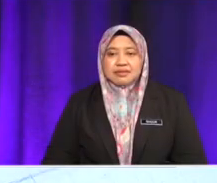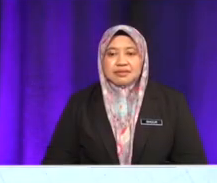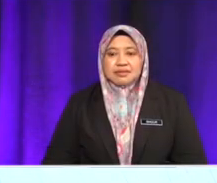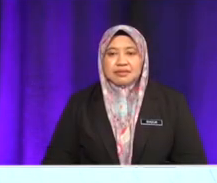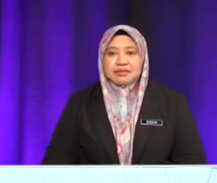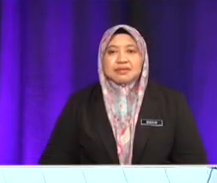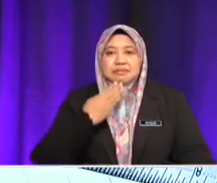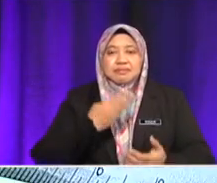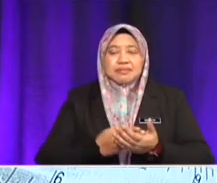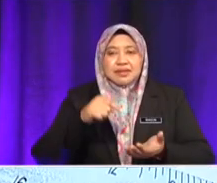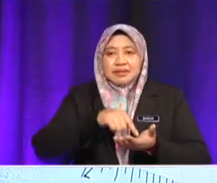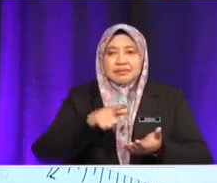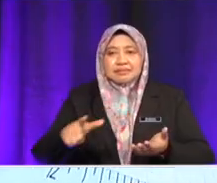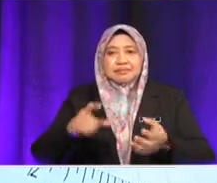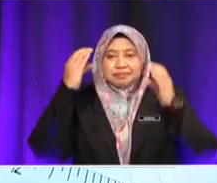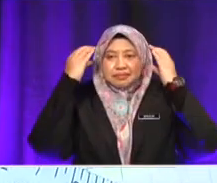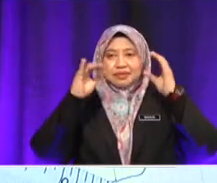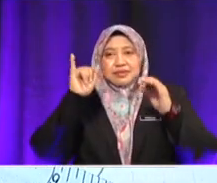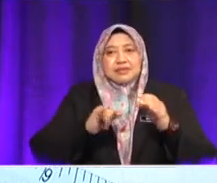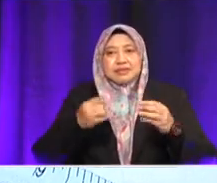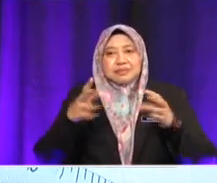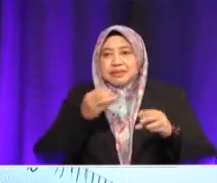baik Inilah dia guru